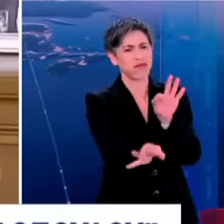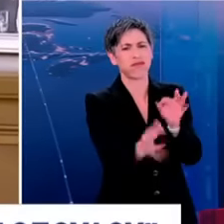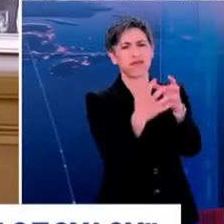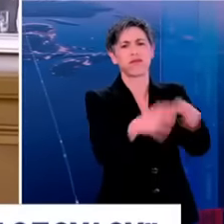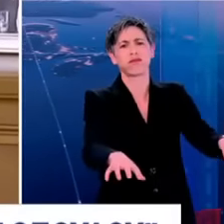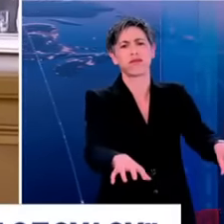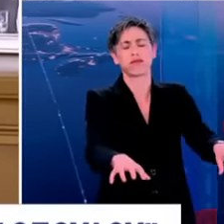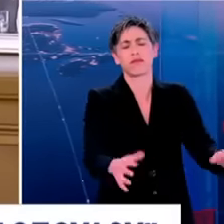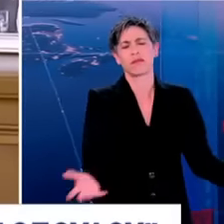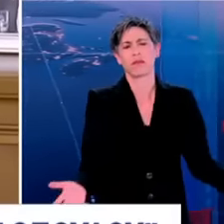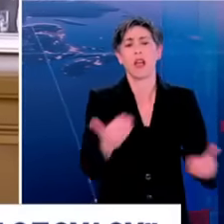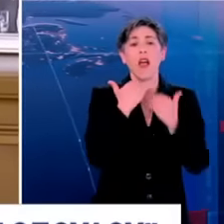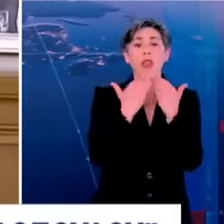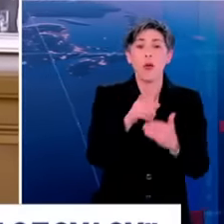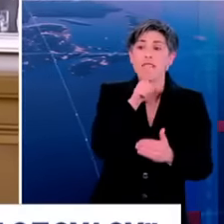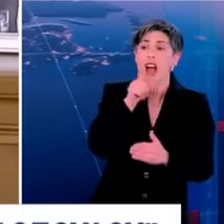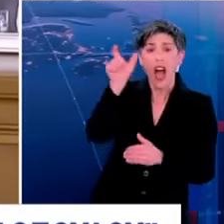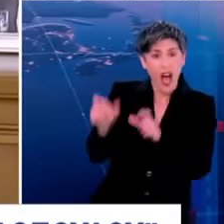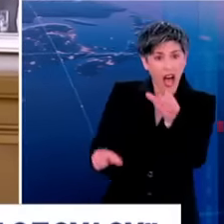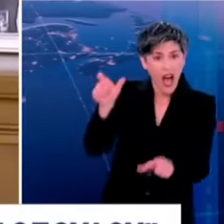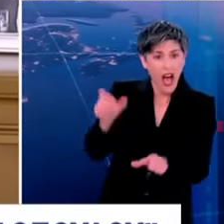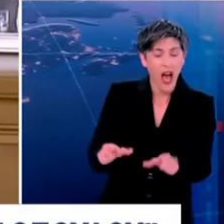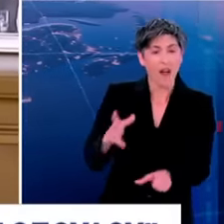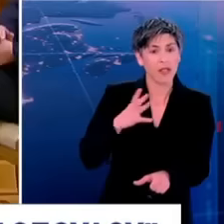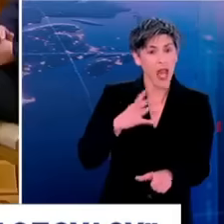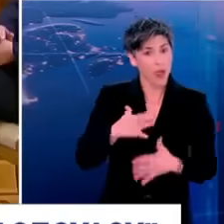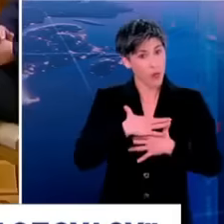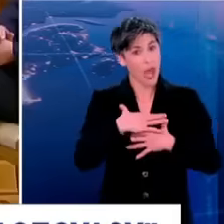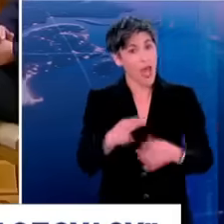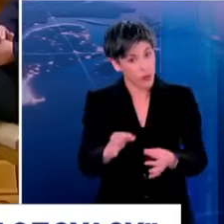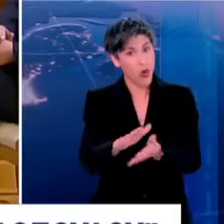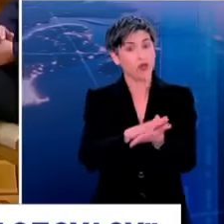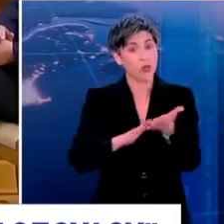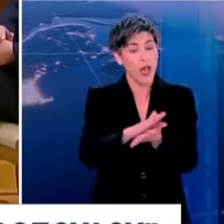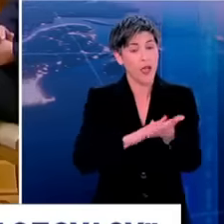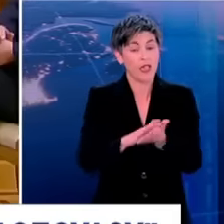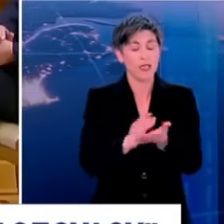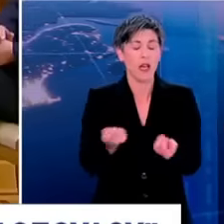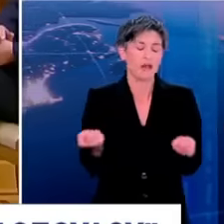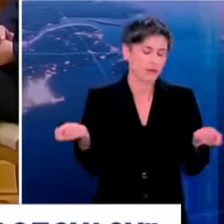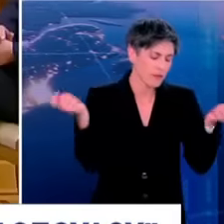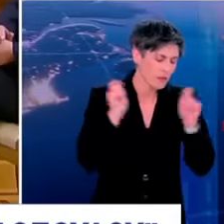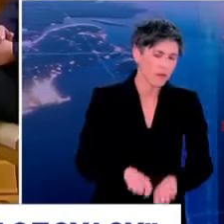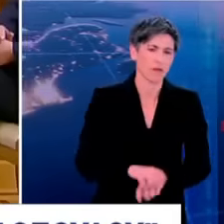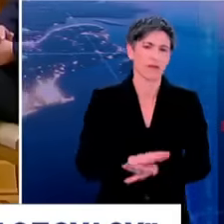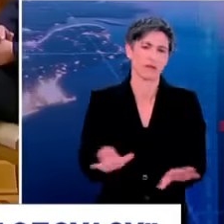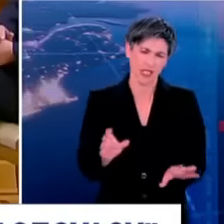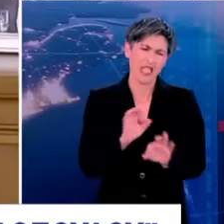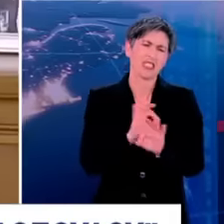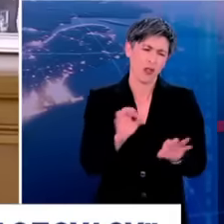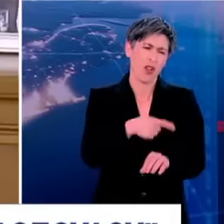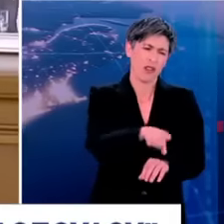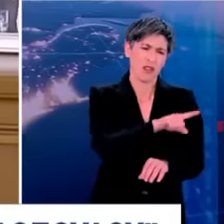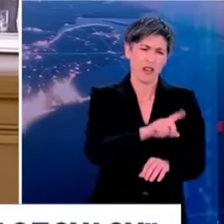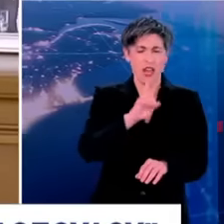δεν μπορούν αυτοί οι άνθρωποι να ισχυρίζονται ότι εκπροσωπούν το χριστιανισμό και την πίστη. Νομίζω ότι πήραν και πολύ σκληρές, αλλά θα